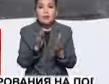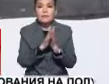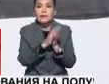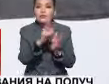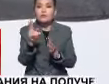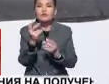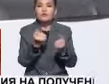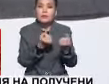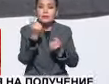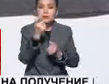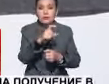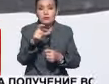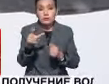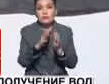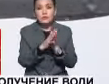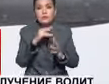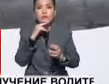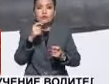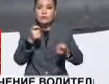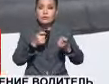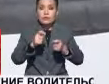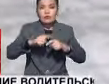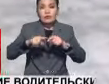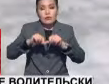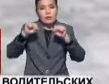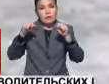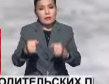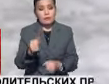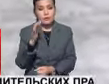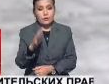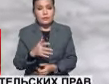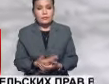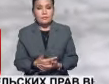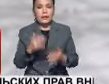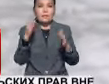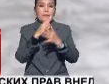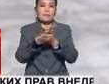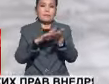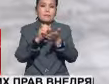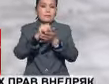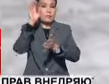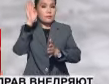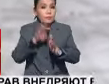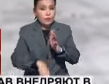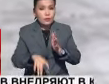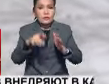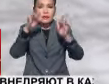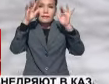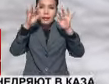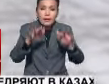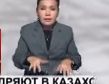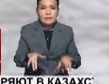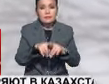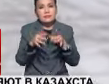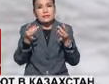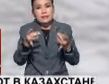автолюбителей быть осторожнее, ведь настоящая зима еще впереди. В связи с ухудшением погодных условий, осадков в виде снега и